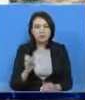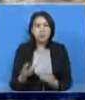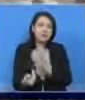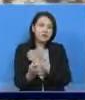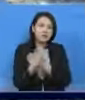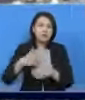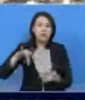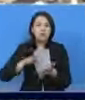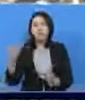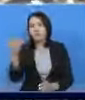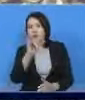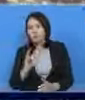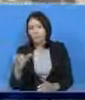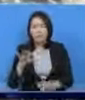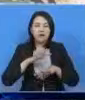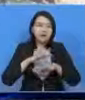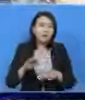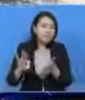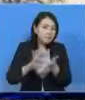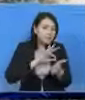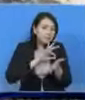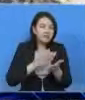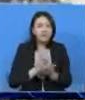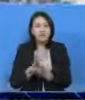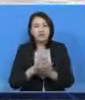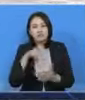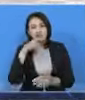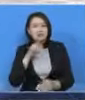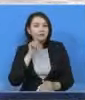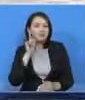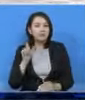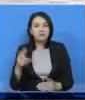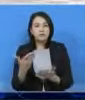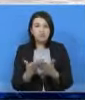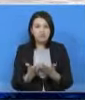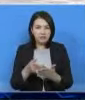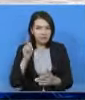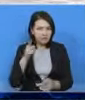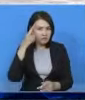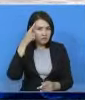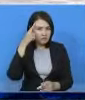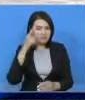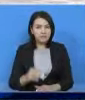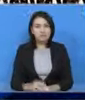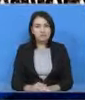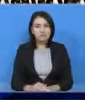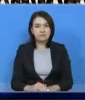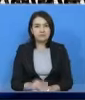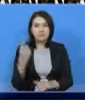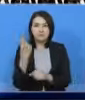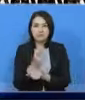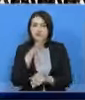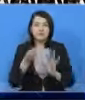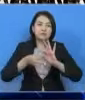приехал из города Уральск. Служба пролетела незаметно, делится молодой человек. Однако теперь есть над чем задуматься. Первое время